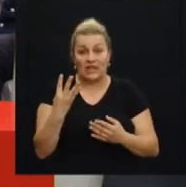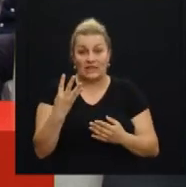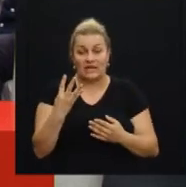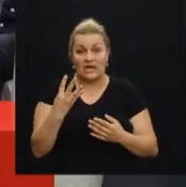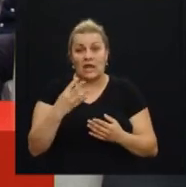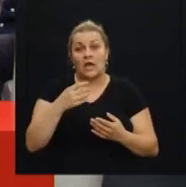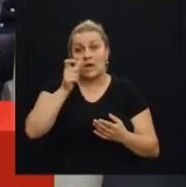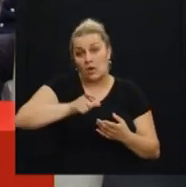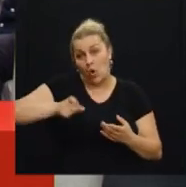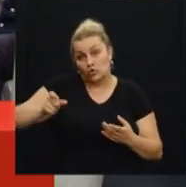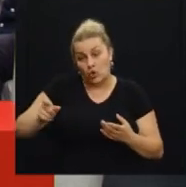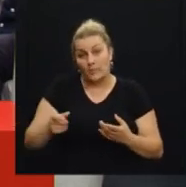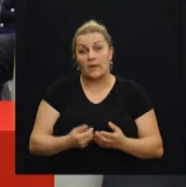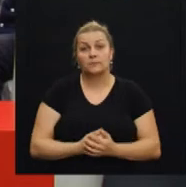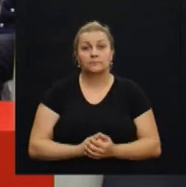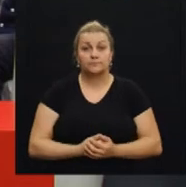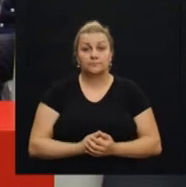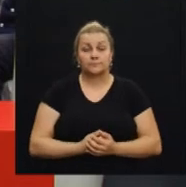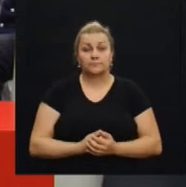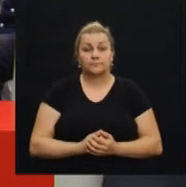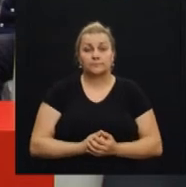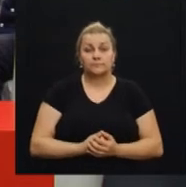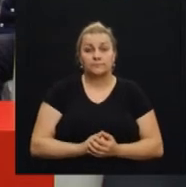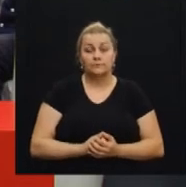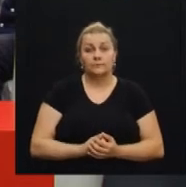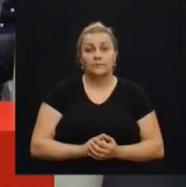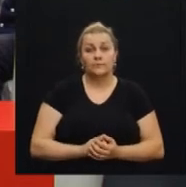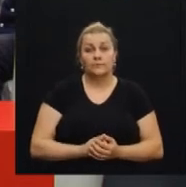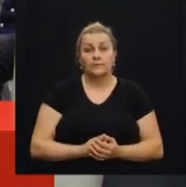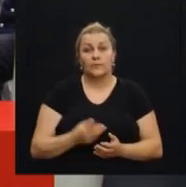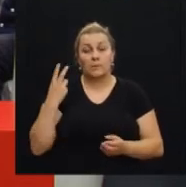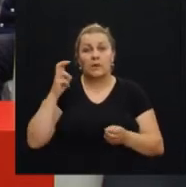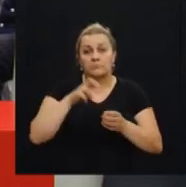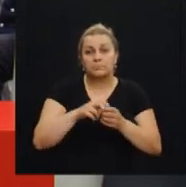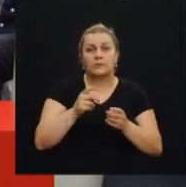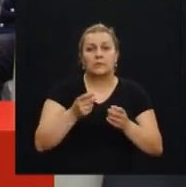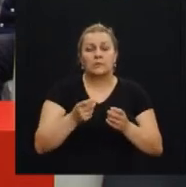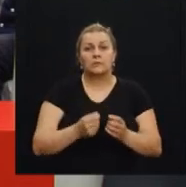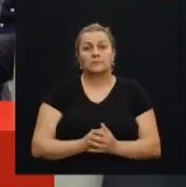i satnije Ivu Arafata Rakuljića.